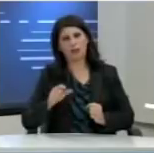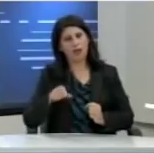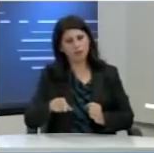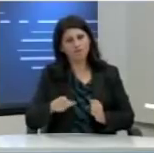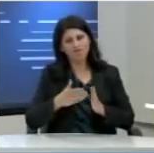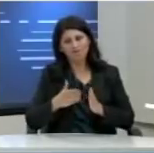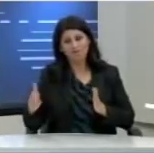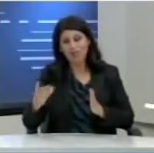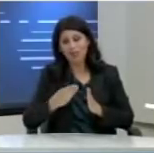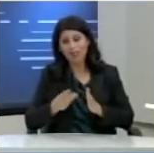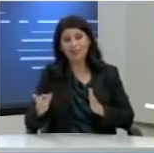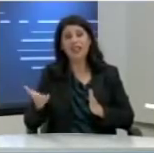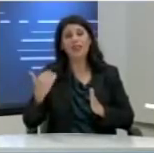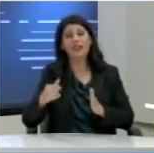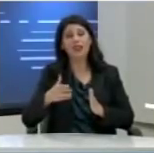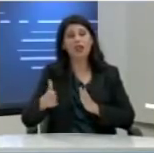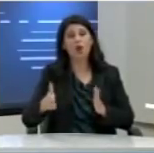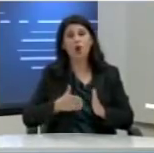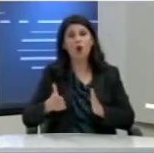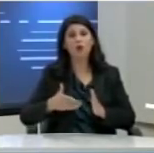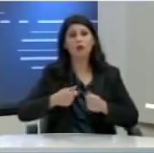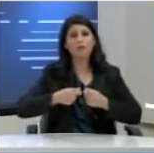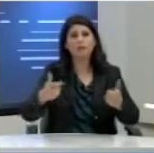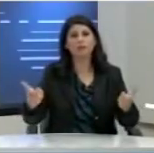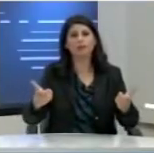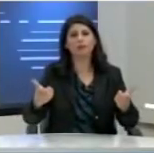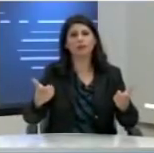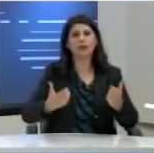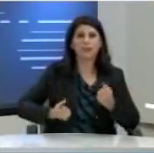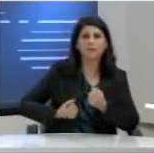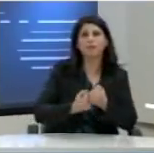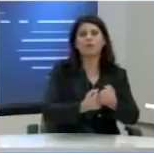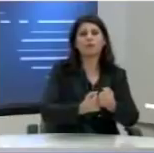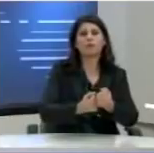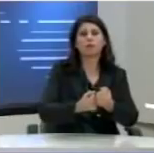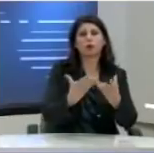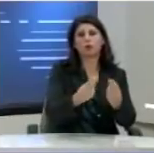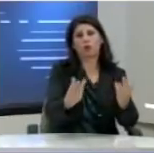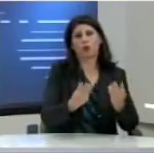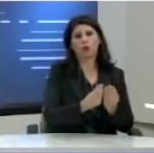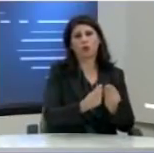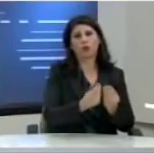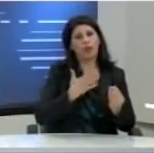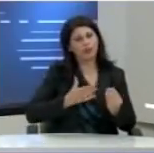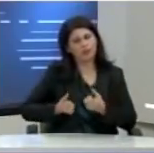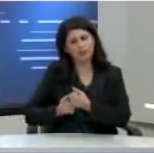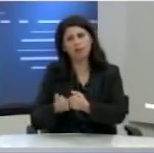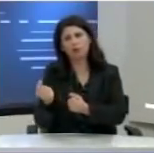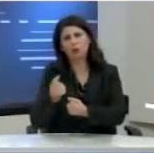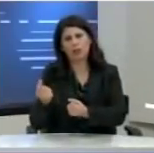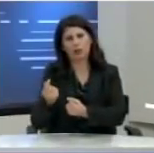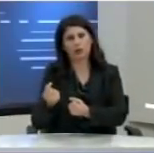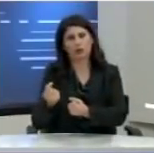έχει χώρο για σπατάλες υπέρ των πολλών. Και θα ήθελα να πάρουμε ένα